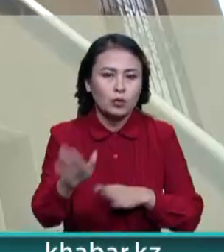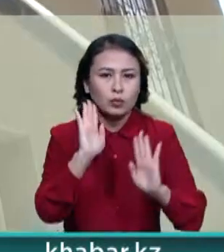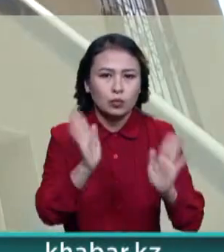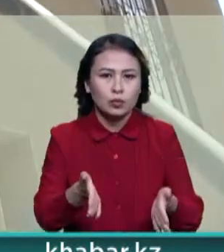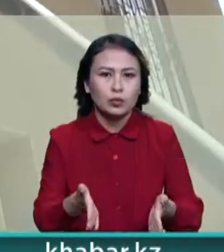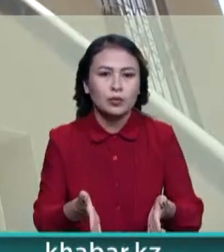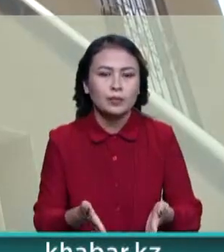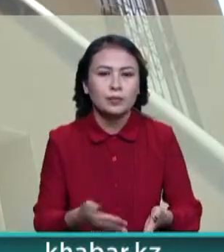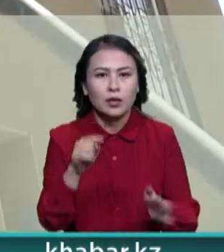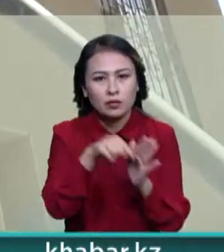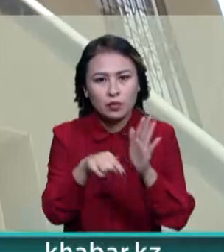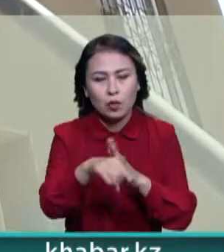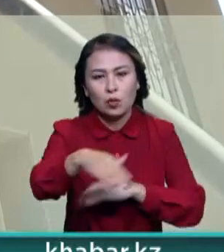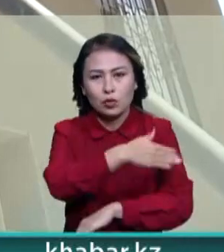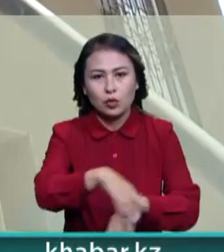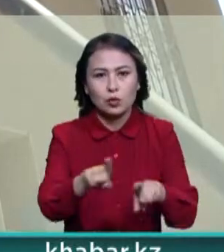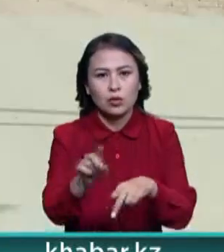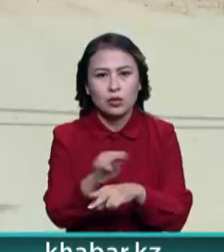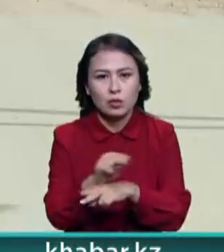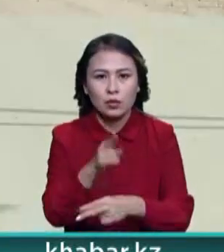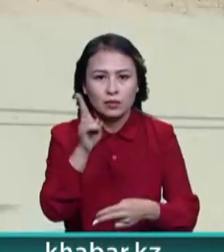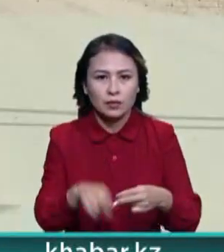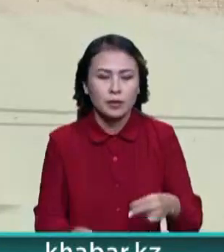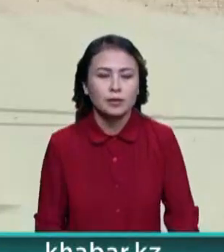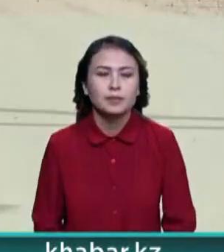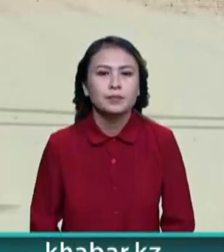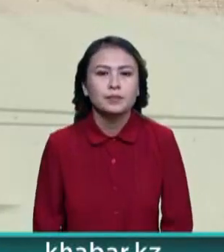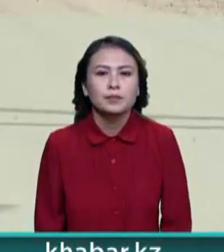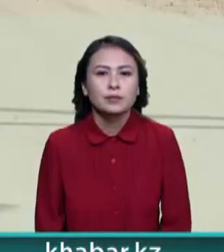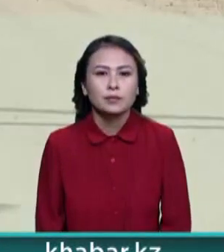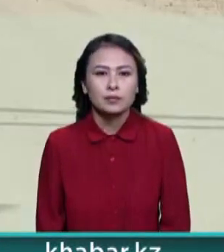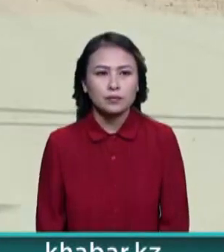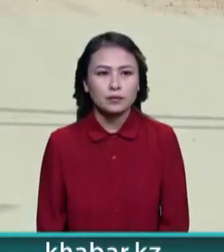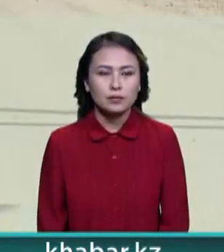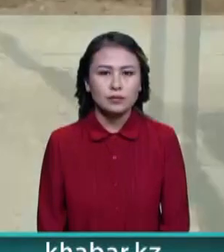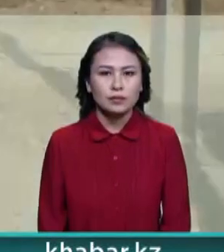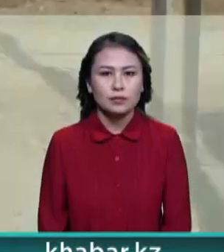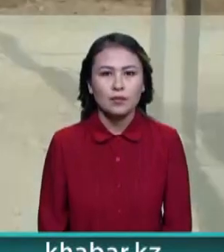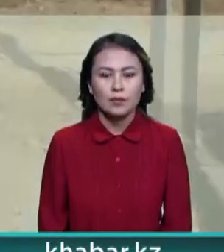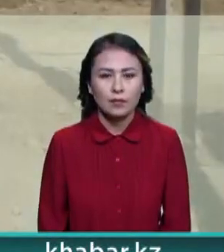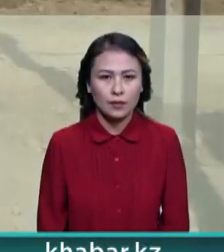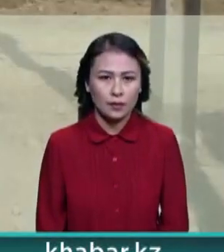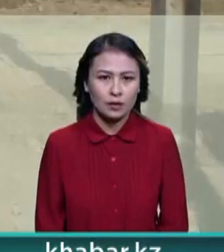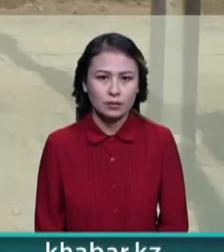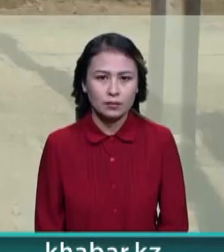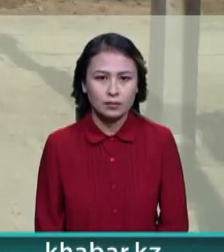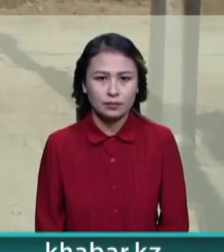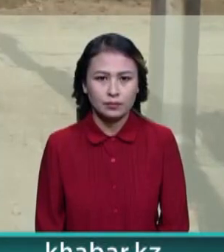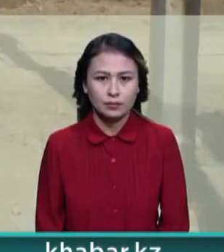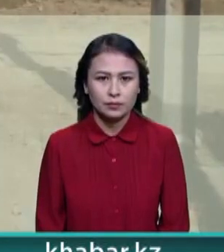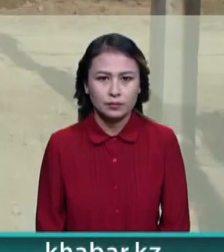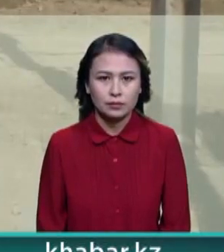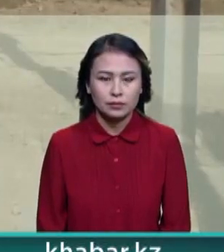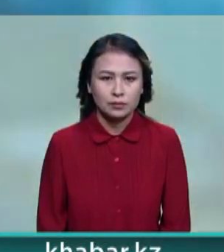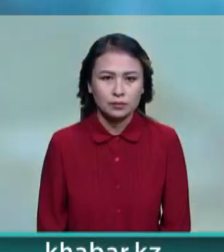қатар ішкі көшелерді жөндеу жұмыстары да қатар атқарылуда. Нұрбек Байбосын, Нұрмахан Мұсатов, Нұрмахан Бекмұратов, хабар